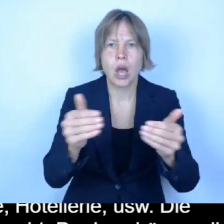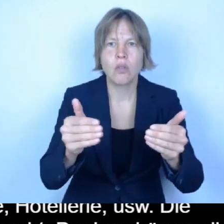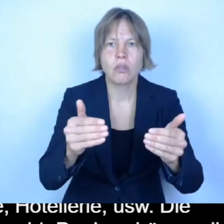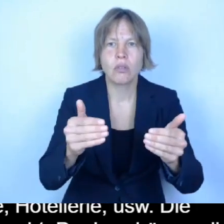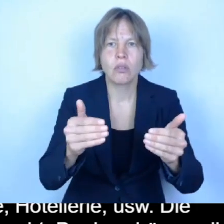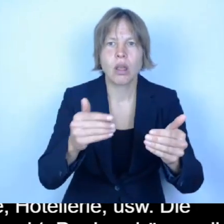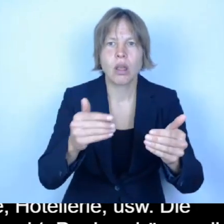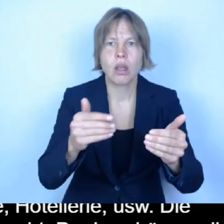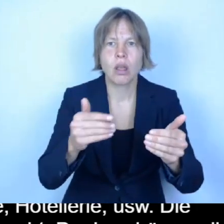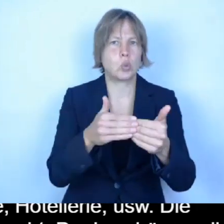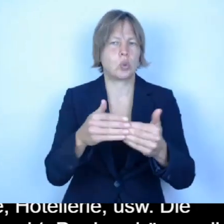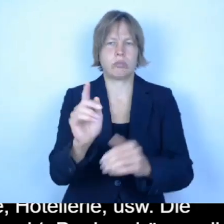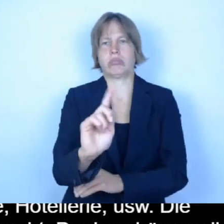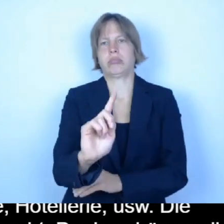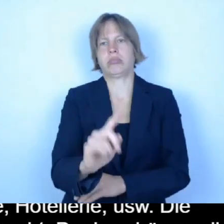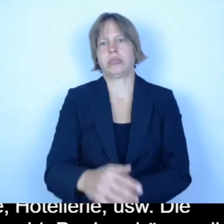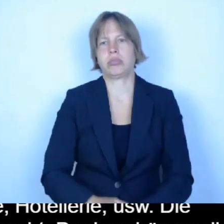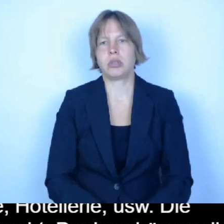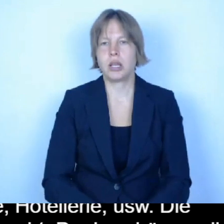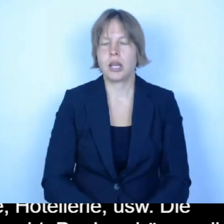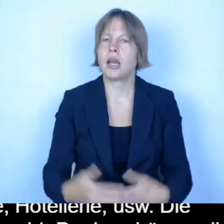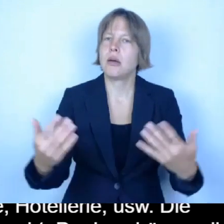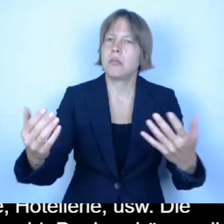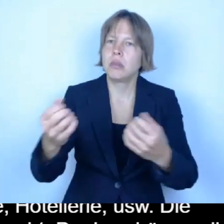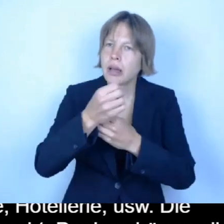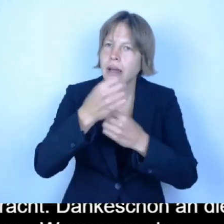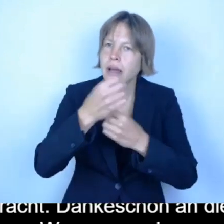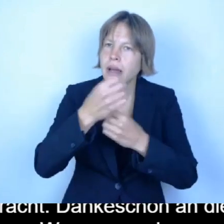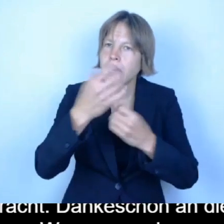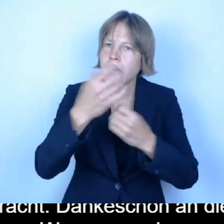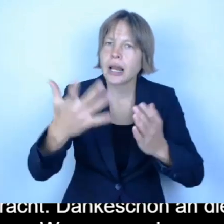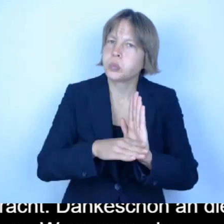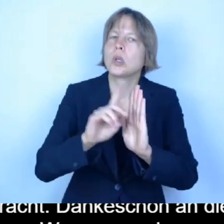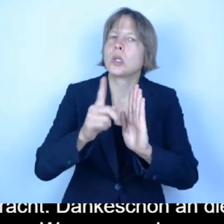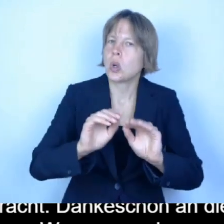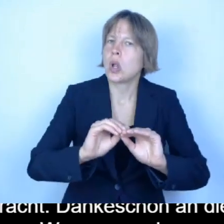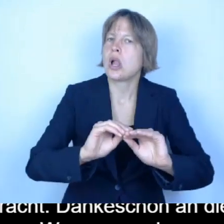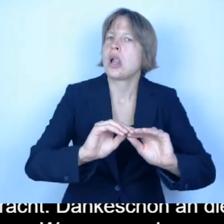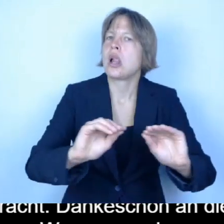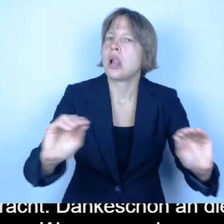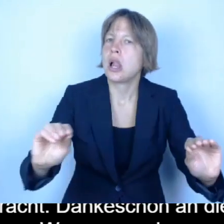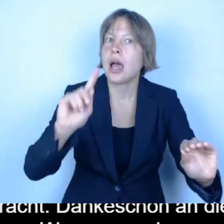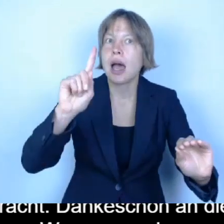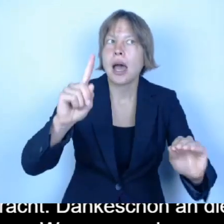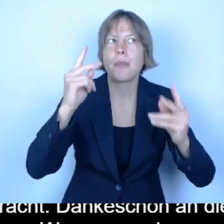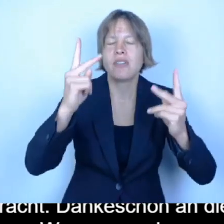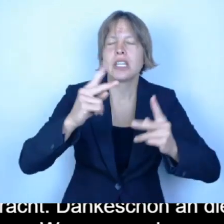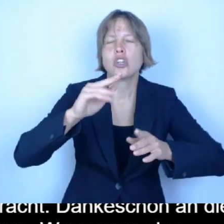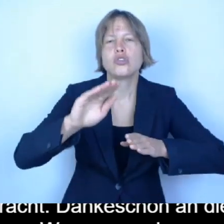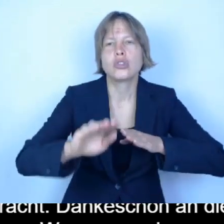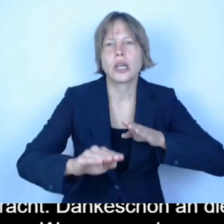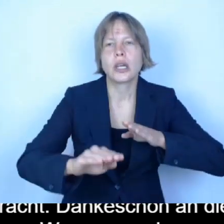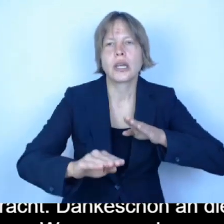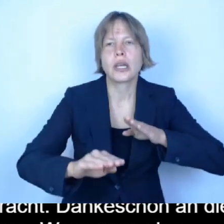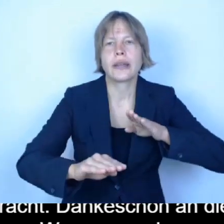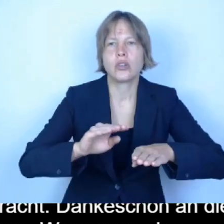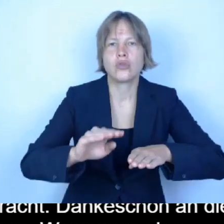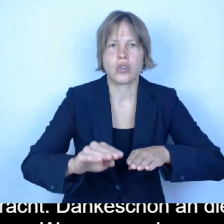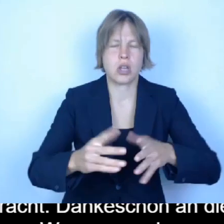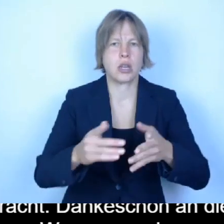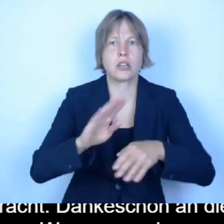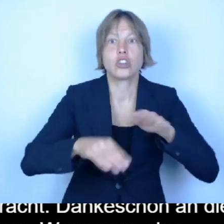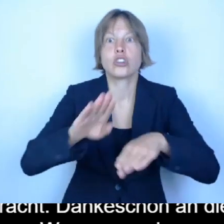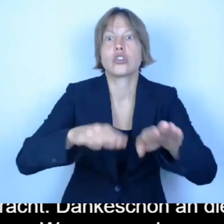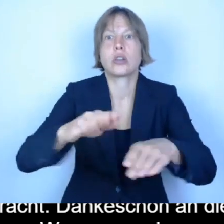mit der Vorsicht. Schritt für Schritt, nichts überstürzen. Das gilt ja für die Grenzenöffnungen auch. Wir werden uns jetzt in